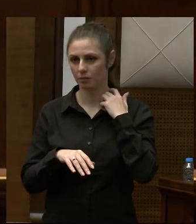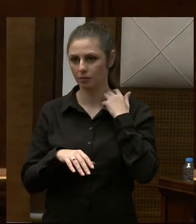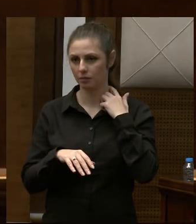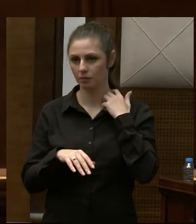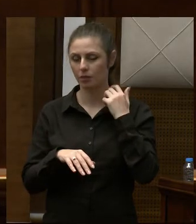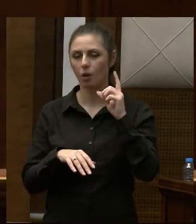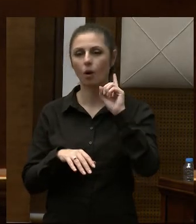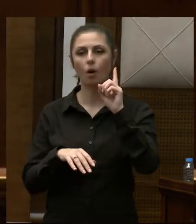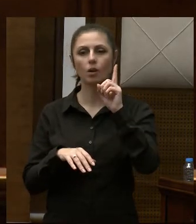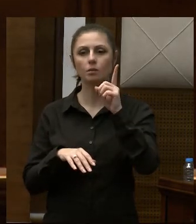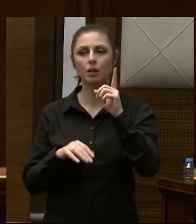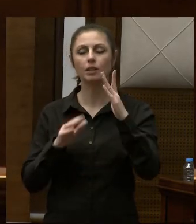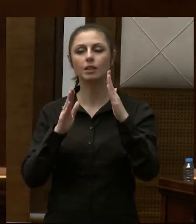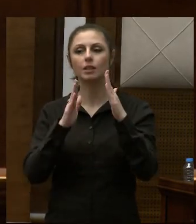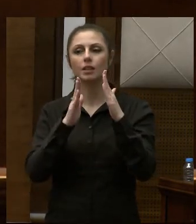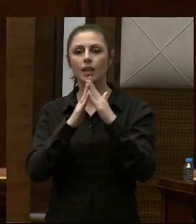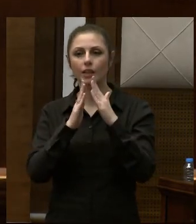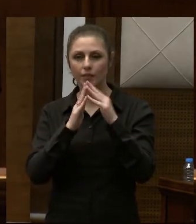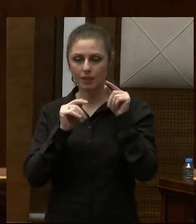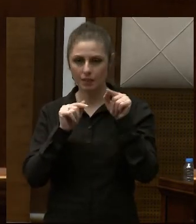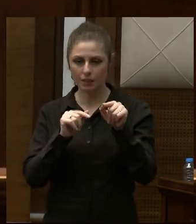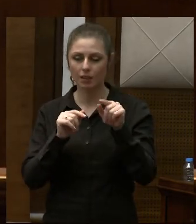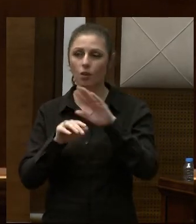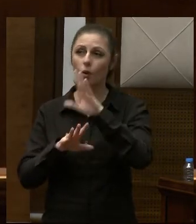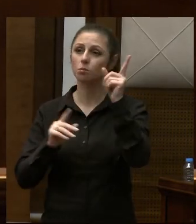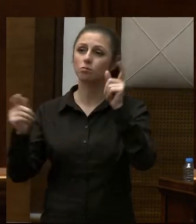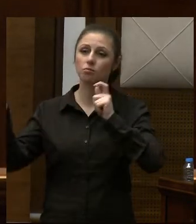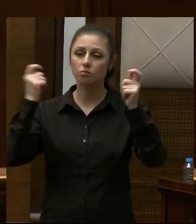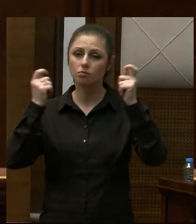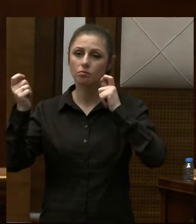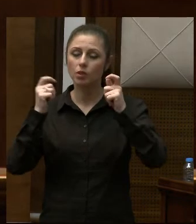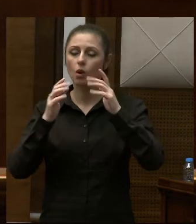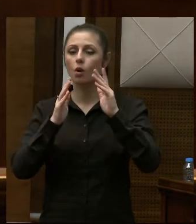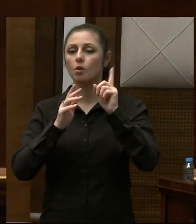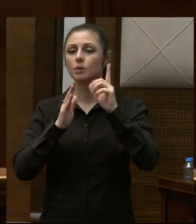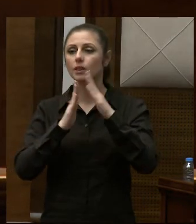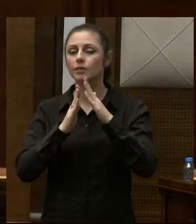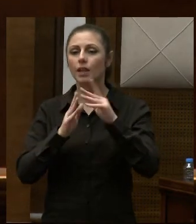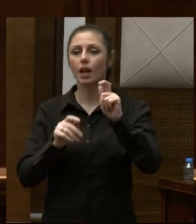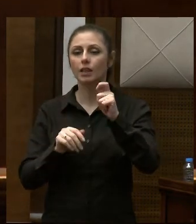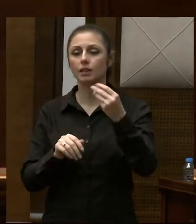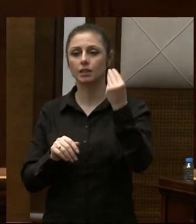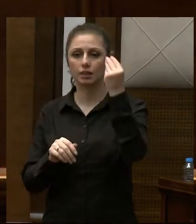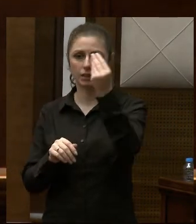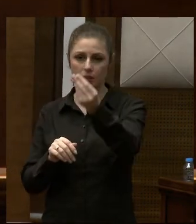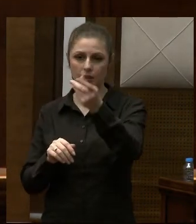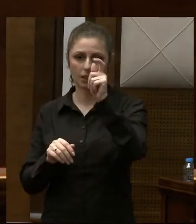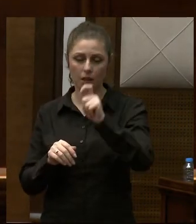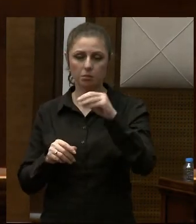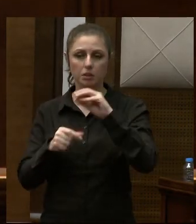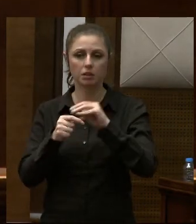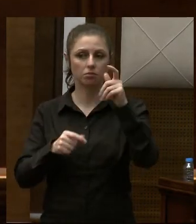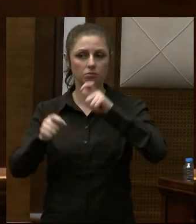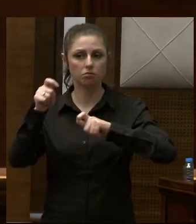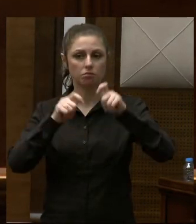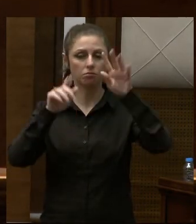öğretmenler evini, o günkü öğretmenlerimizin çok talebi üzerine anahtar teslimi yaptık. İçerisinin donatımını